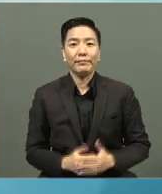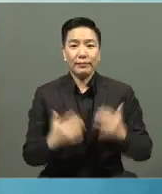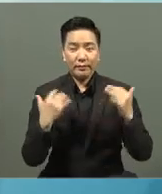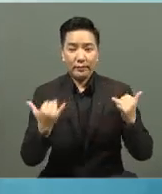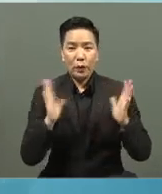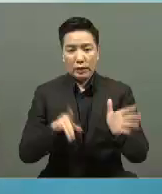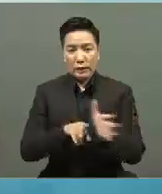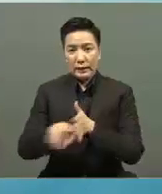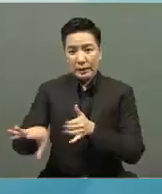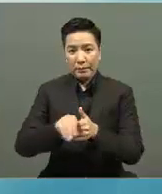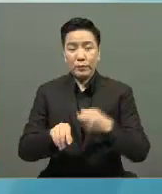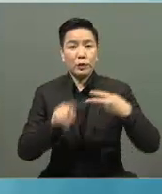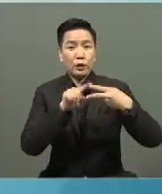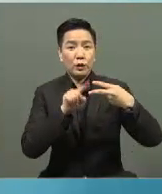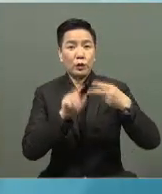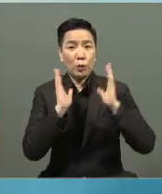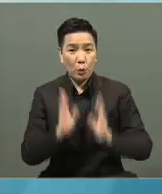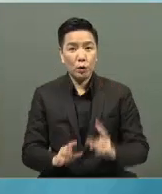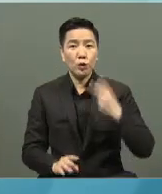รายนะครับถ้ากลางประทานโทษครับกรุงเทพฯนะครับสูงที่สุดนะครับแล้วก็เรานำมาคือภาคใต้แล้วตามด้วยภาคกลางครับครับผมรายใหม่ใน2